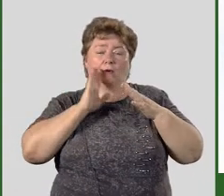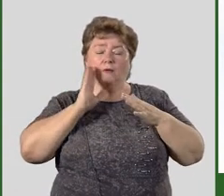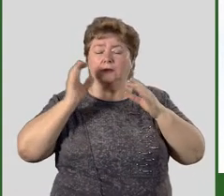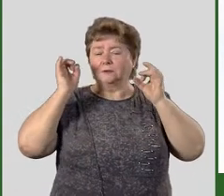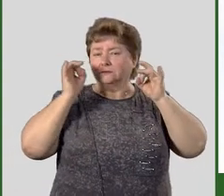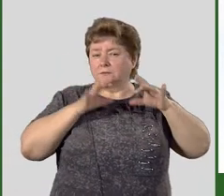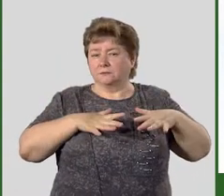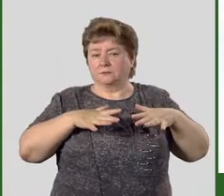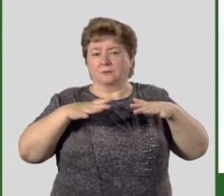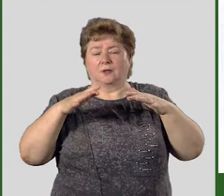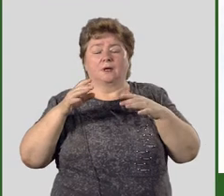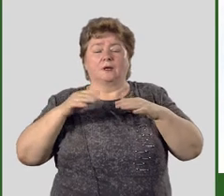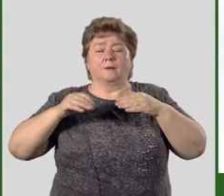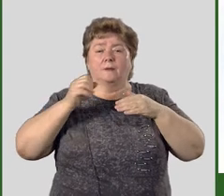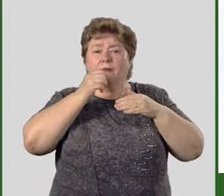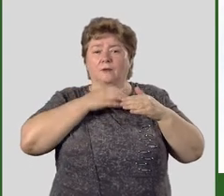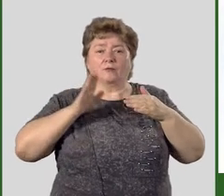на юго-восток материка.